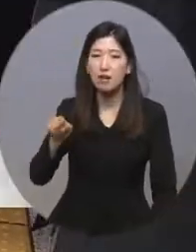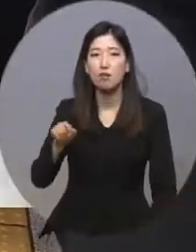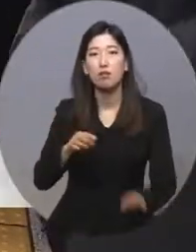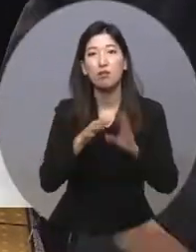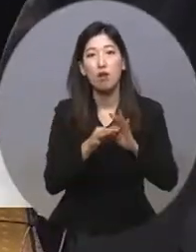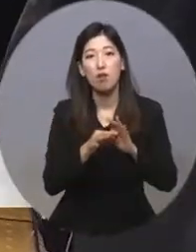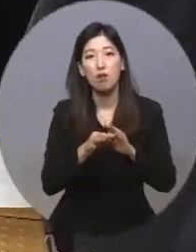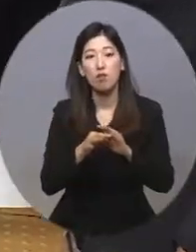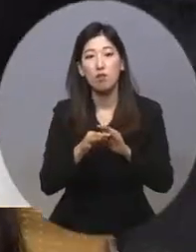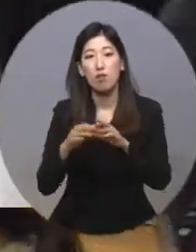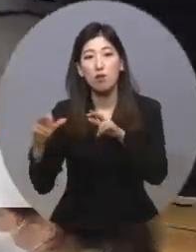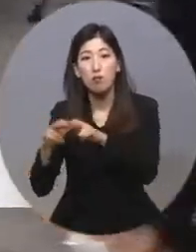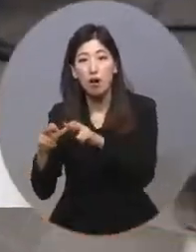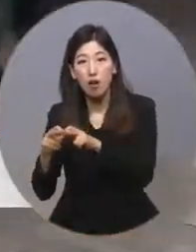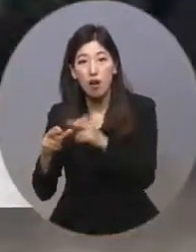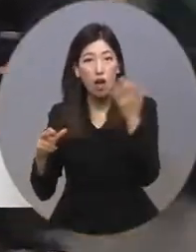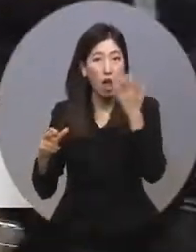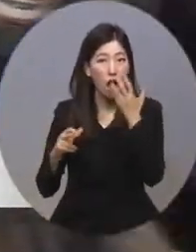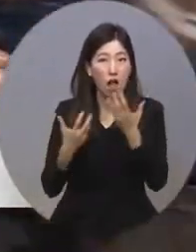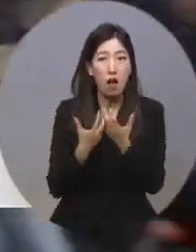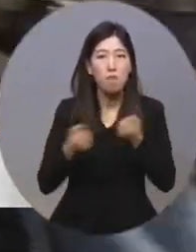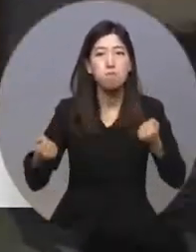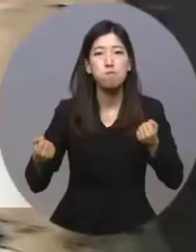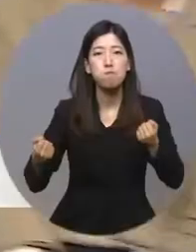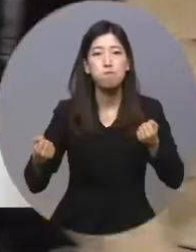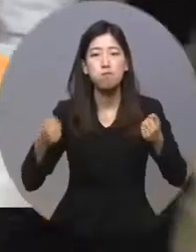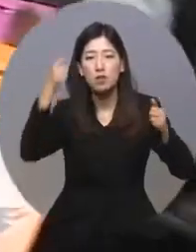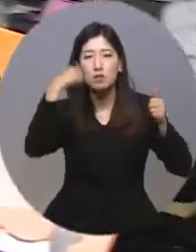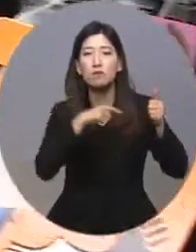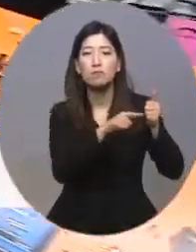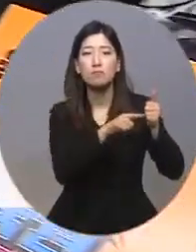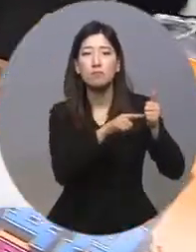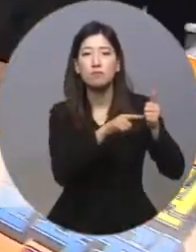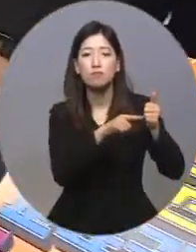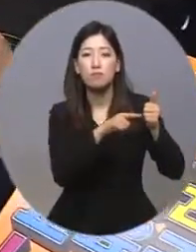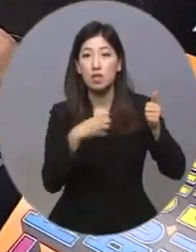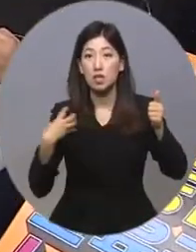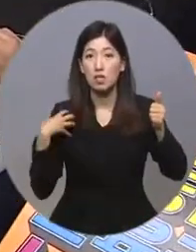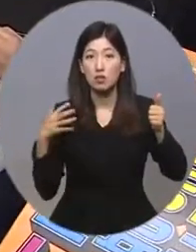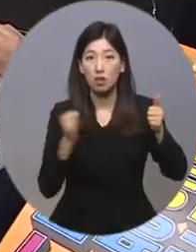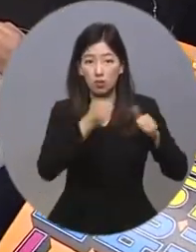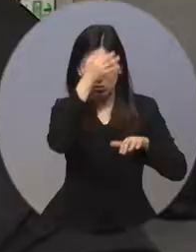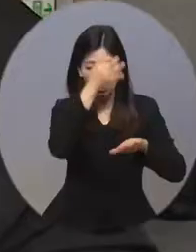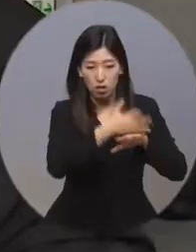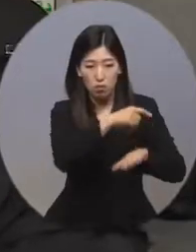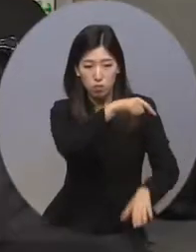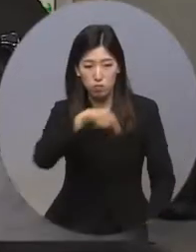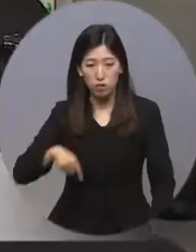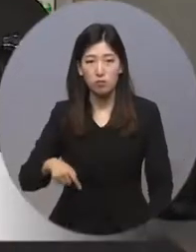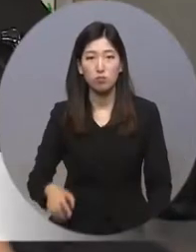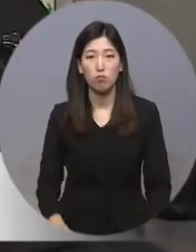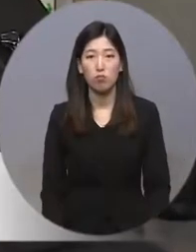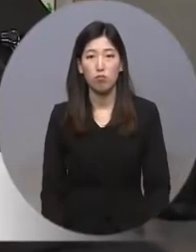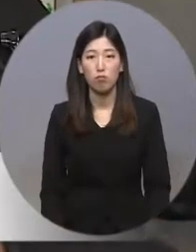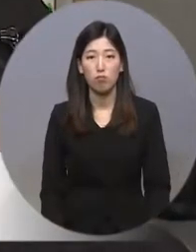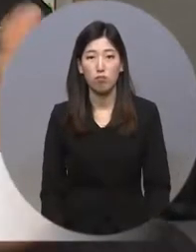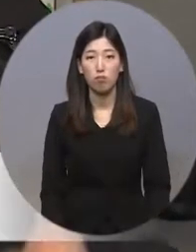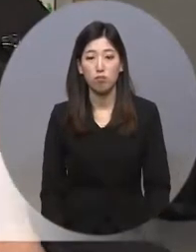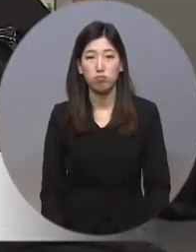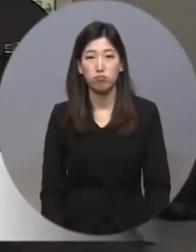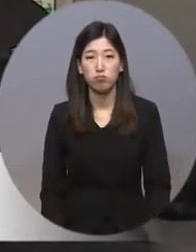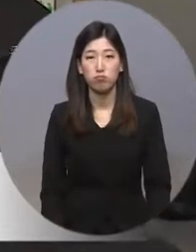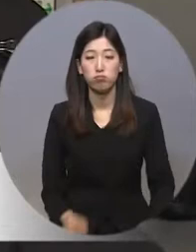한다는 지적이 제기된 만큼 이에 대한 책임 있는 사과가 필요하다는 설명입니다. 앞으로 집권